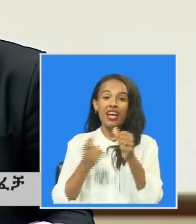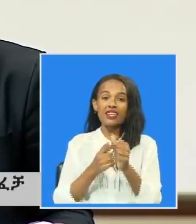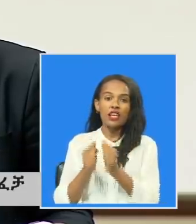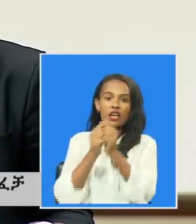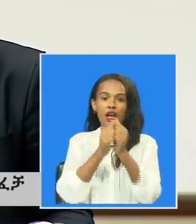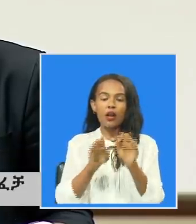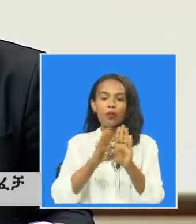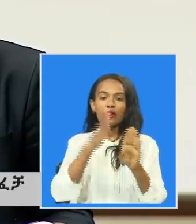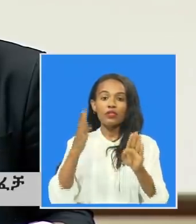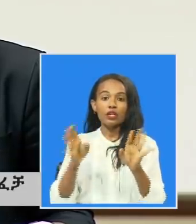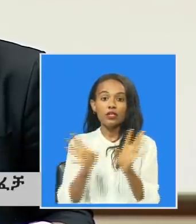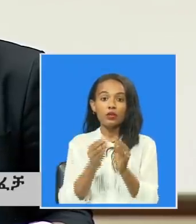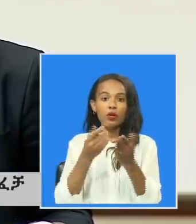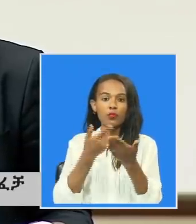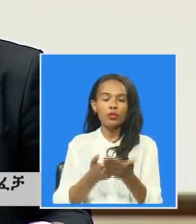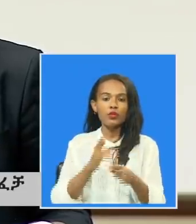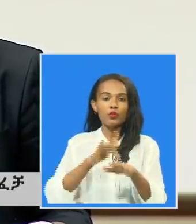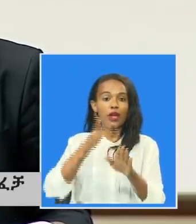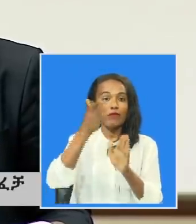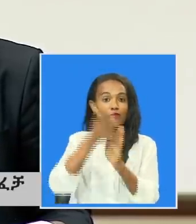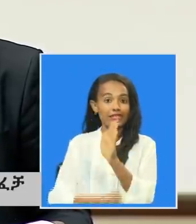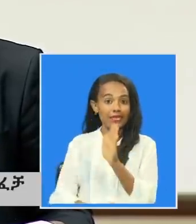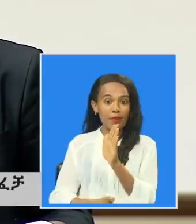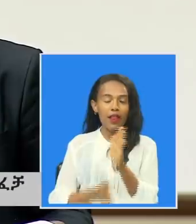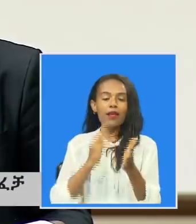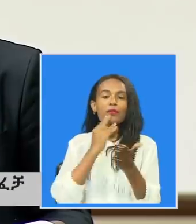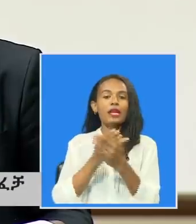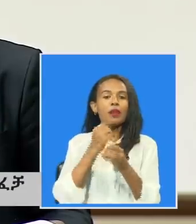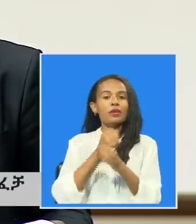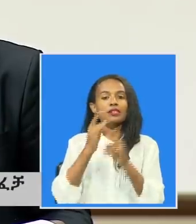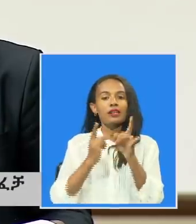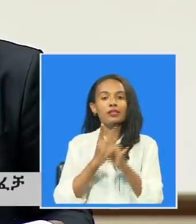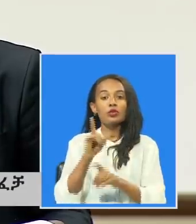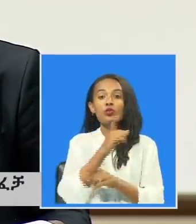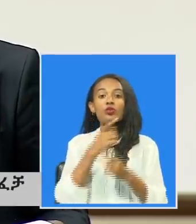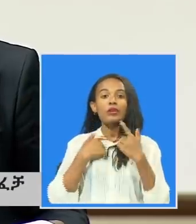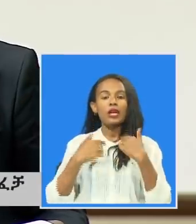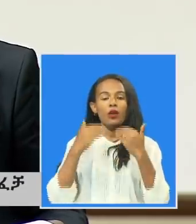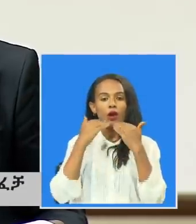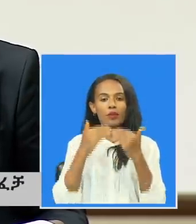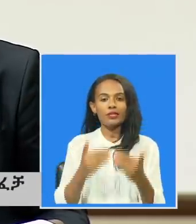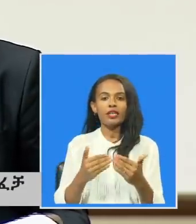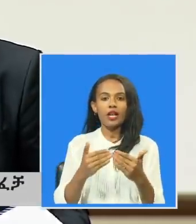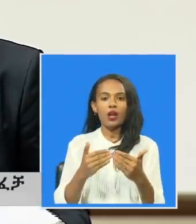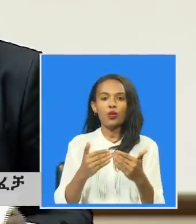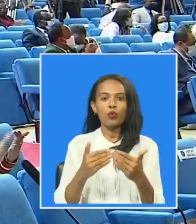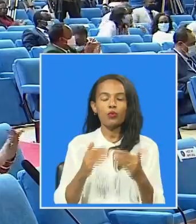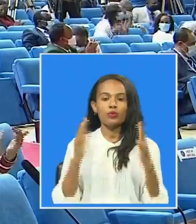የጋራ መክፈቻ ስብሰባ በዚሁ ላይ ይፈጸማል። መልካም የሥራ ዘመን እንደሆነ እመኛለሁ። አመሰግናለሁ።